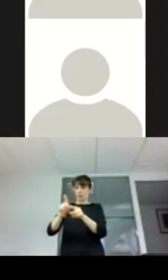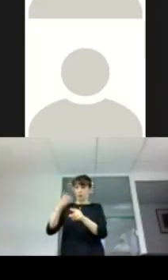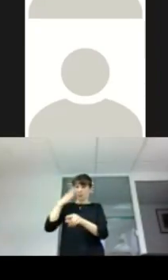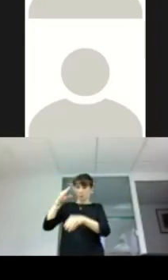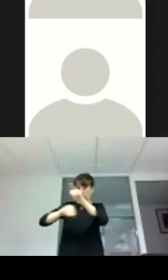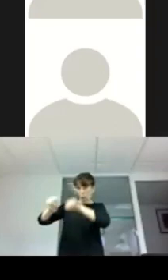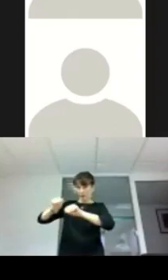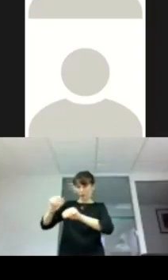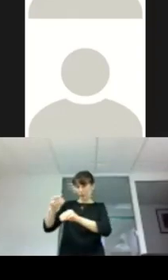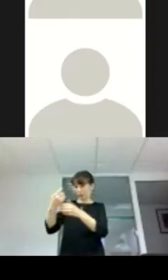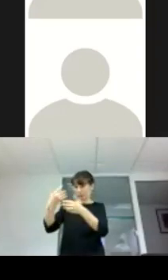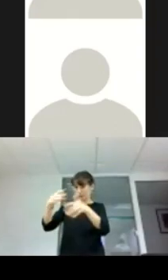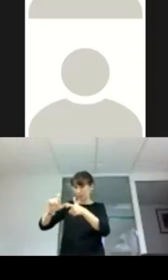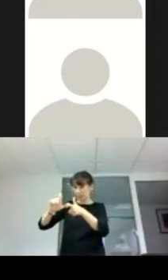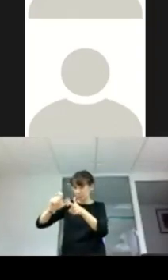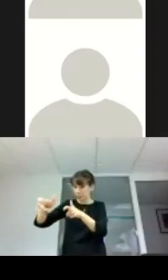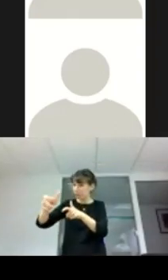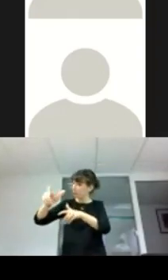qu'après